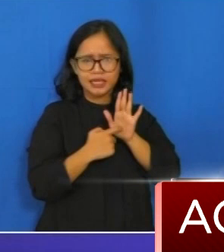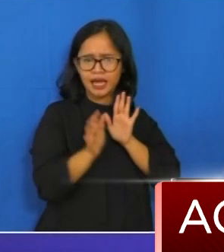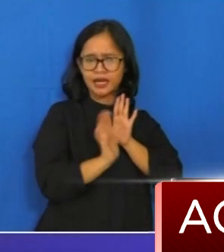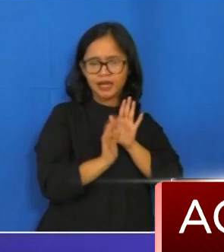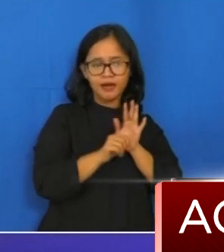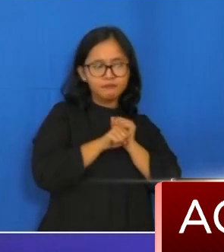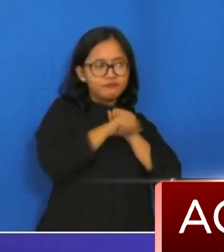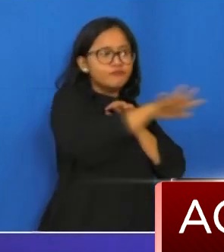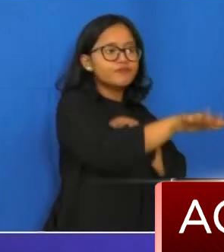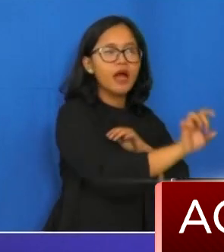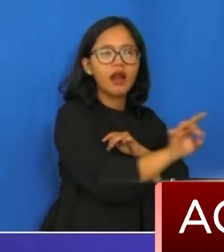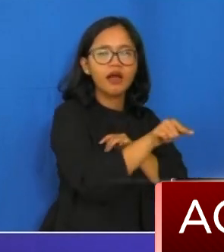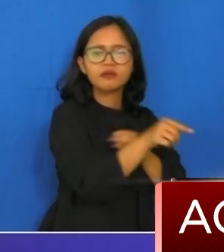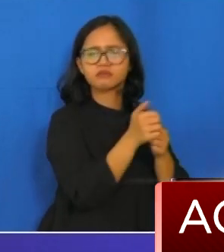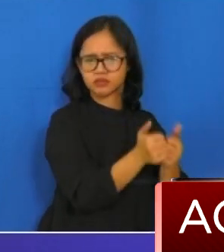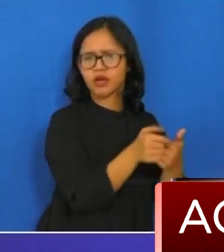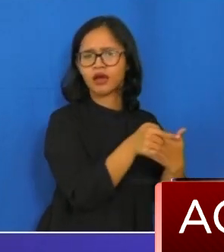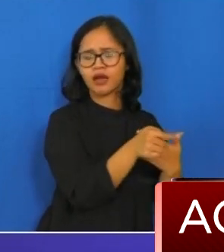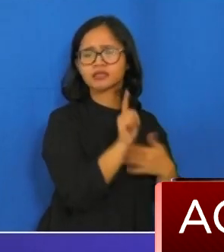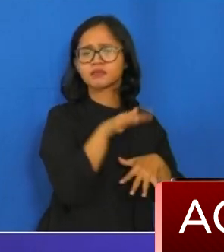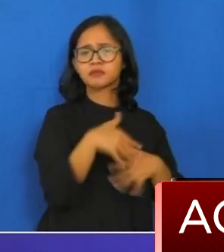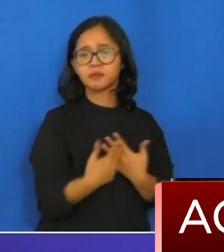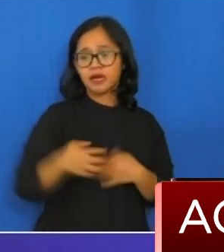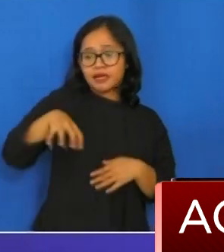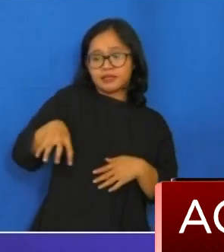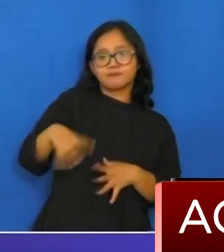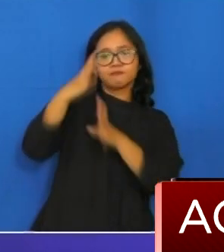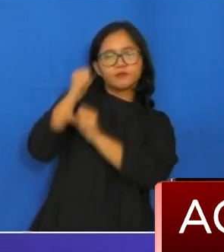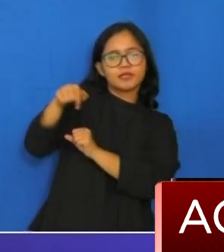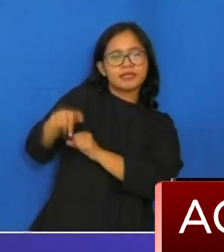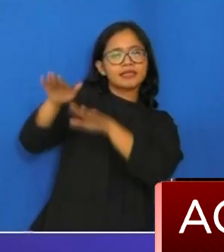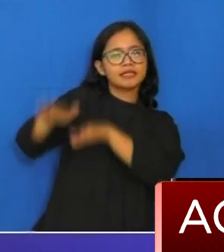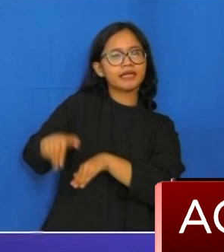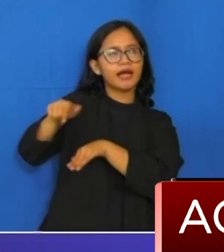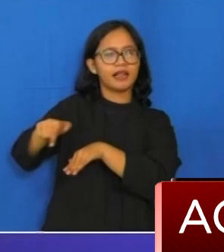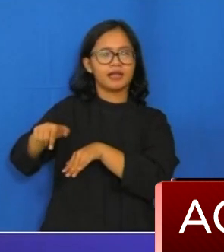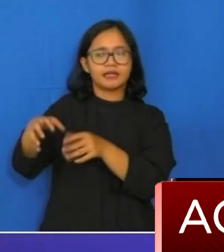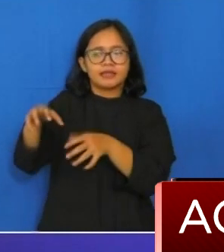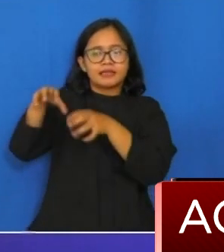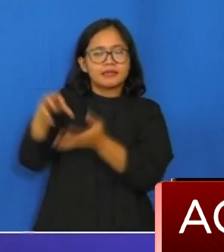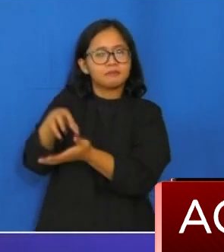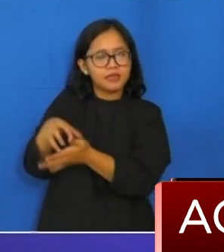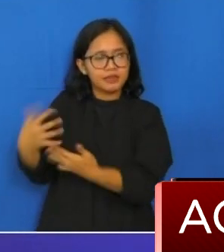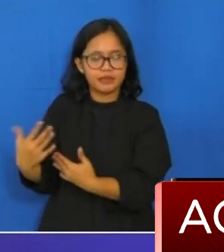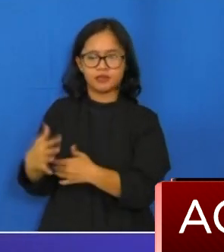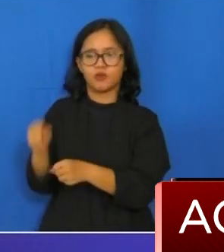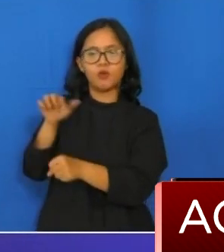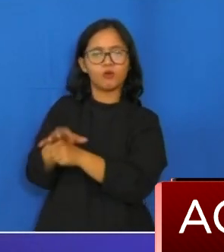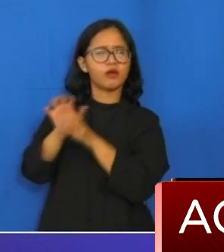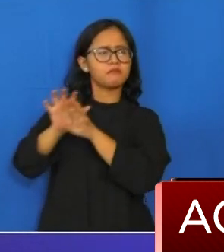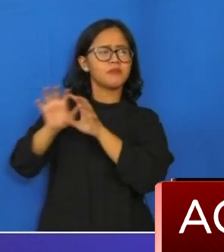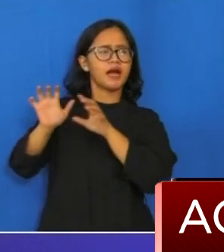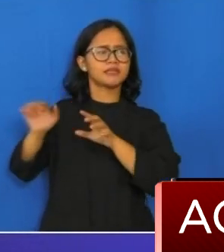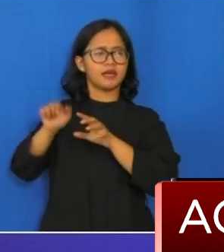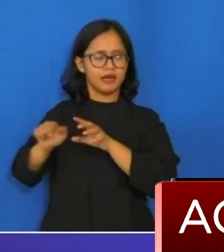dengan gejala yang ringan karena kita berasal dari daerah yang terjangkit covert 19 dan ini akan